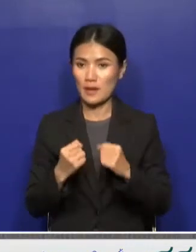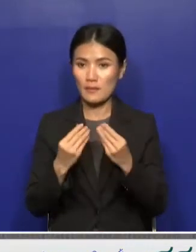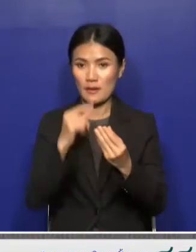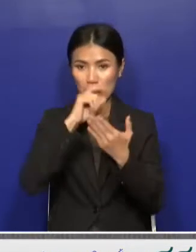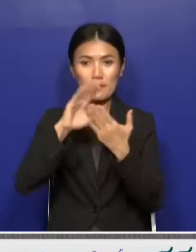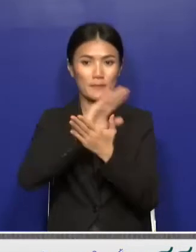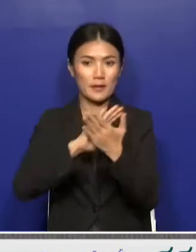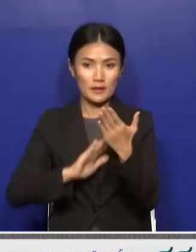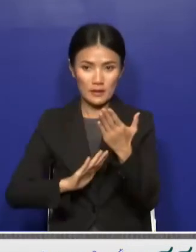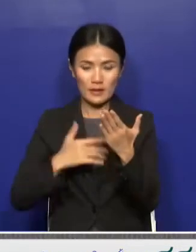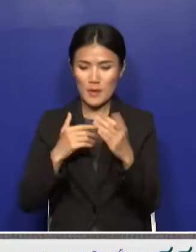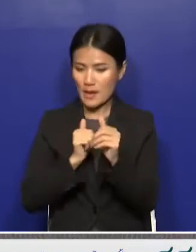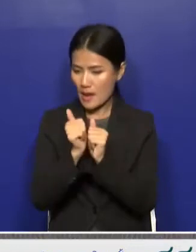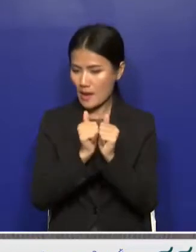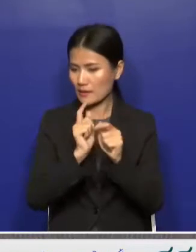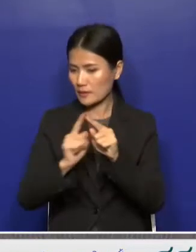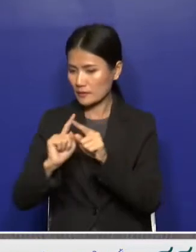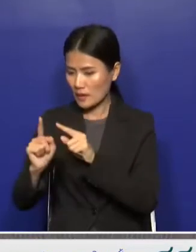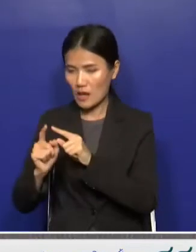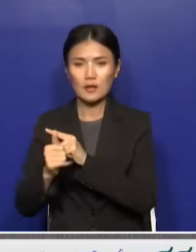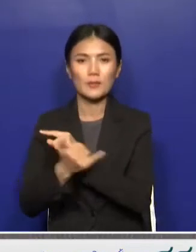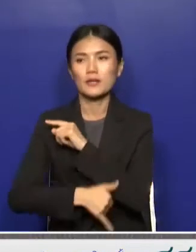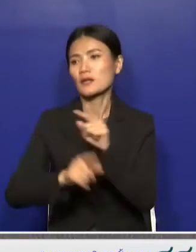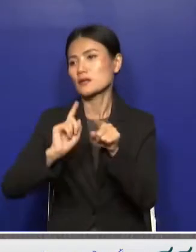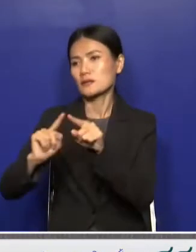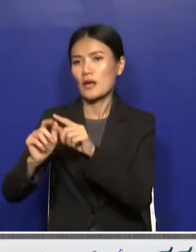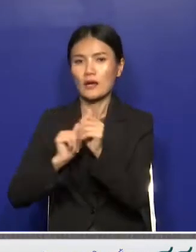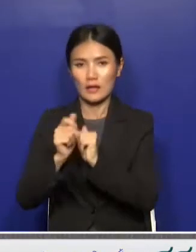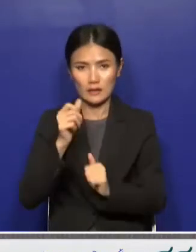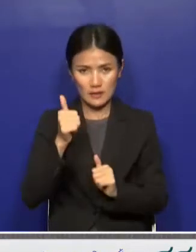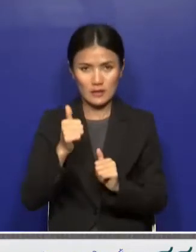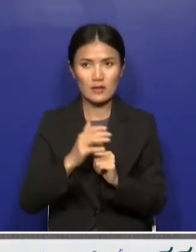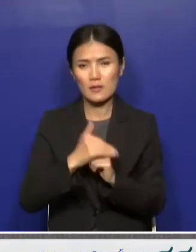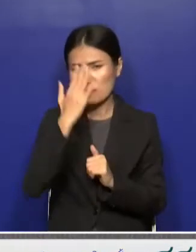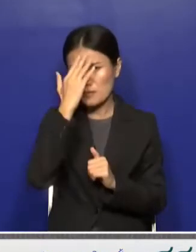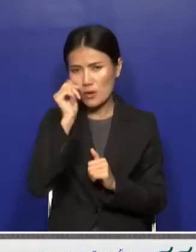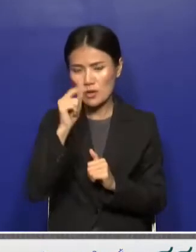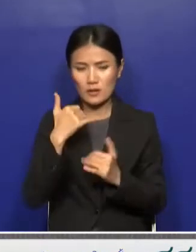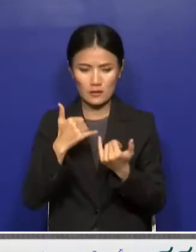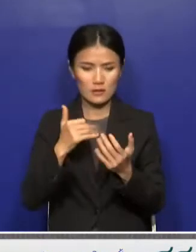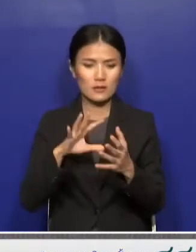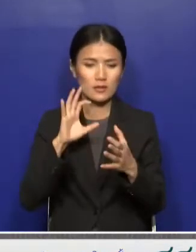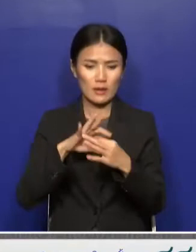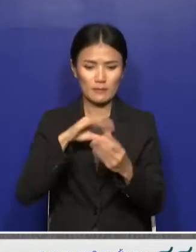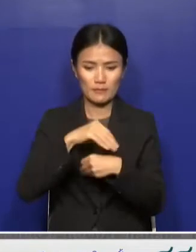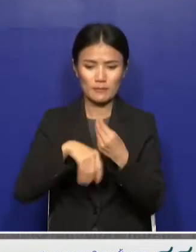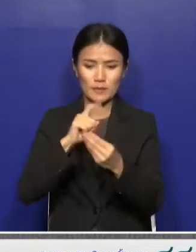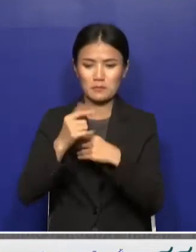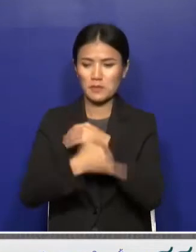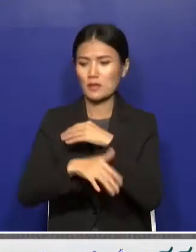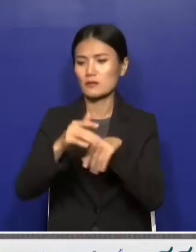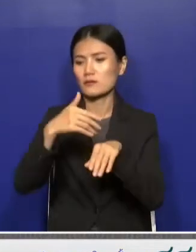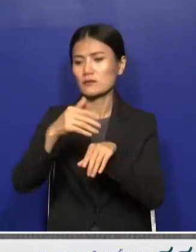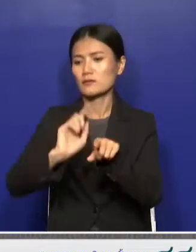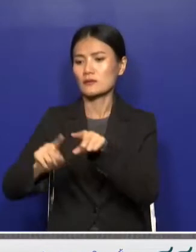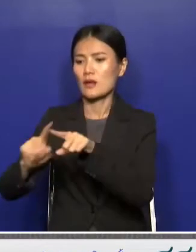ความสามารถในการแข่งขันนะครับในเวทีเศรษฐกิจโลกต่อไปเพราะว่าเรื่องของเศรษฐกิจต่างประเทศนั้นเนี่ยมีความสำคัญต่อเ